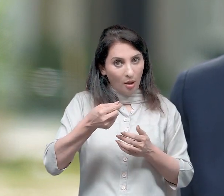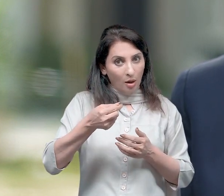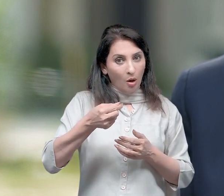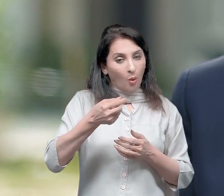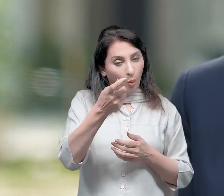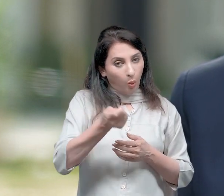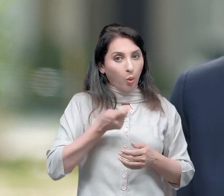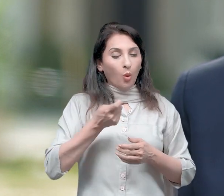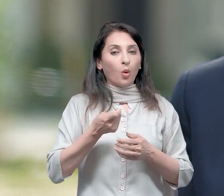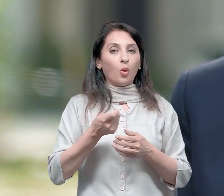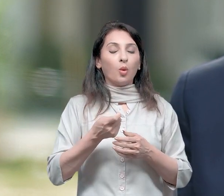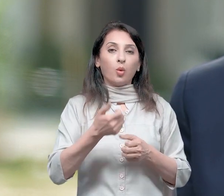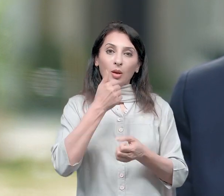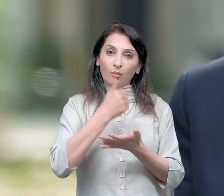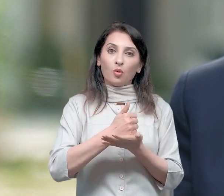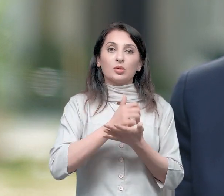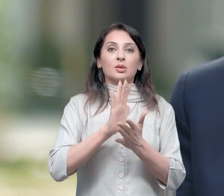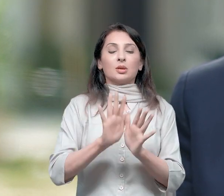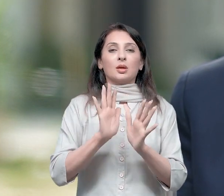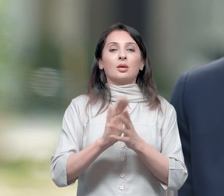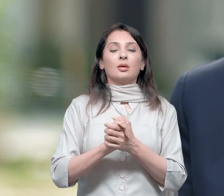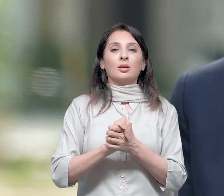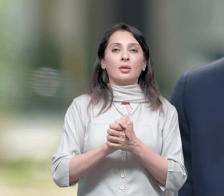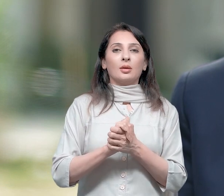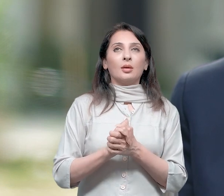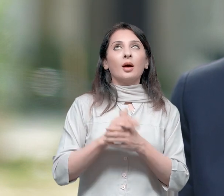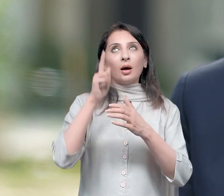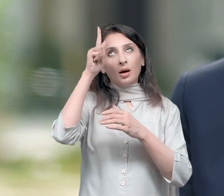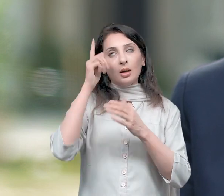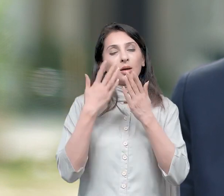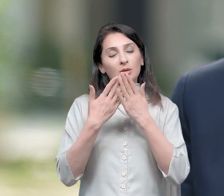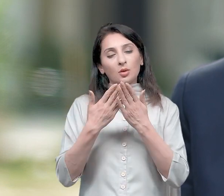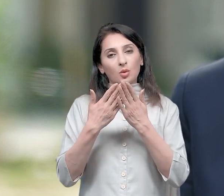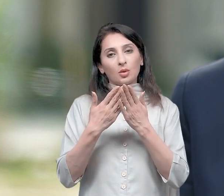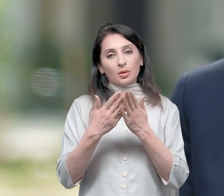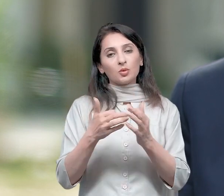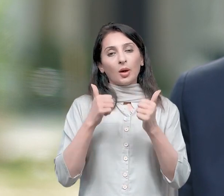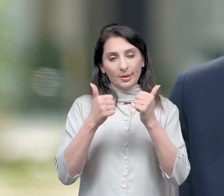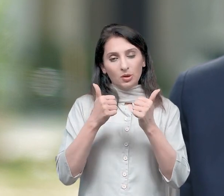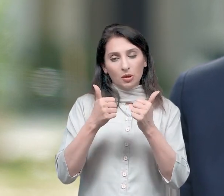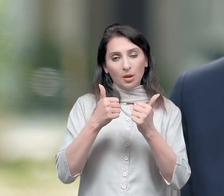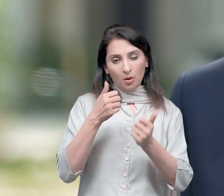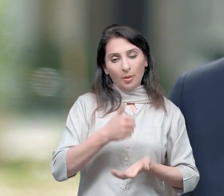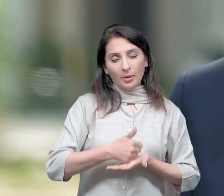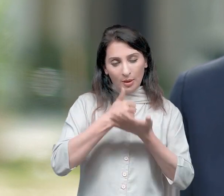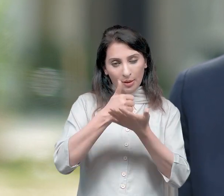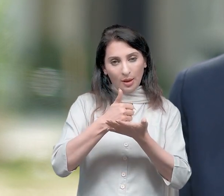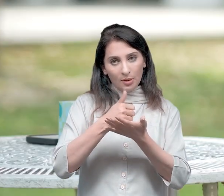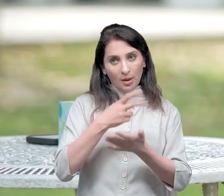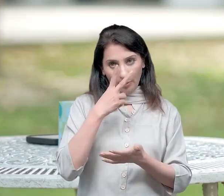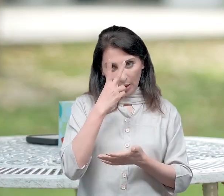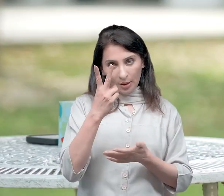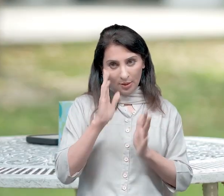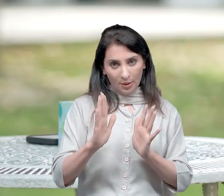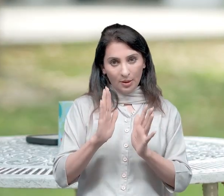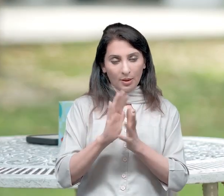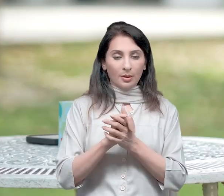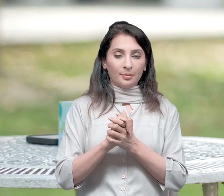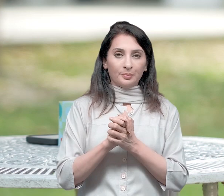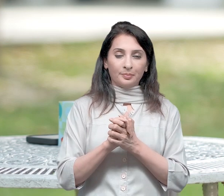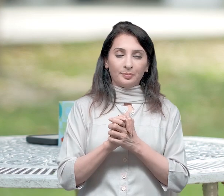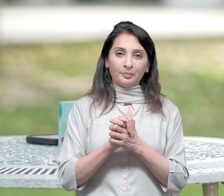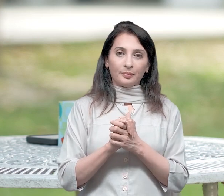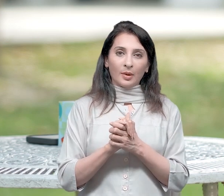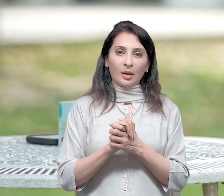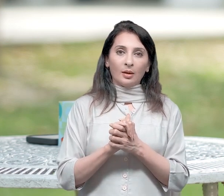کرے کہ اس سے جو بھی مثبت نتائج ہم ایکسپیکٹ کر رہے ہیں وہ ہوں. ہماری امپورٹس جو